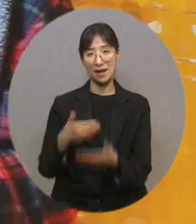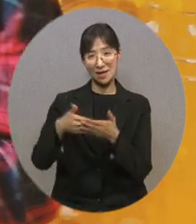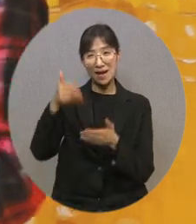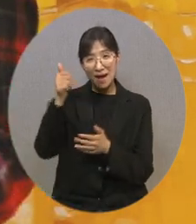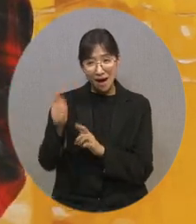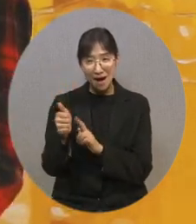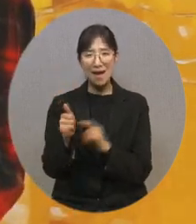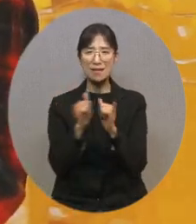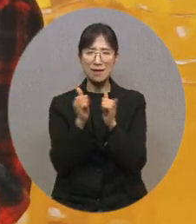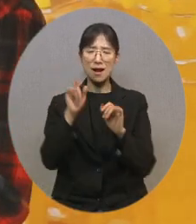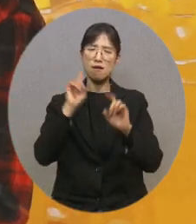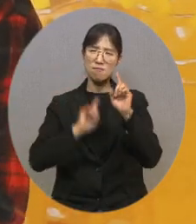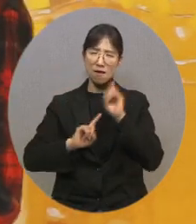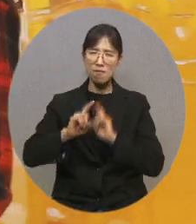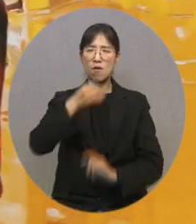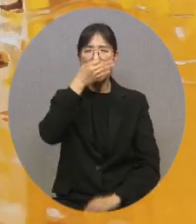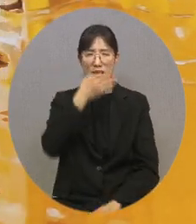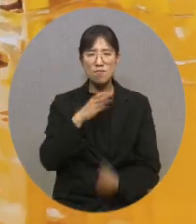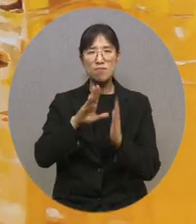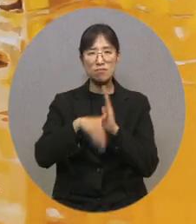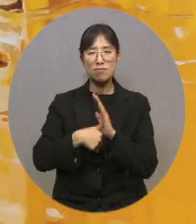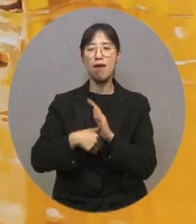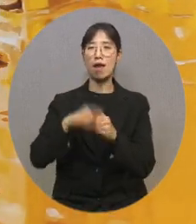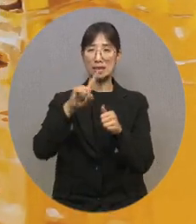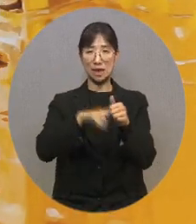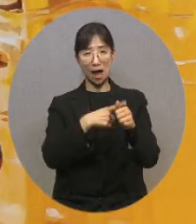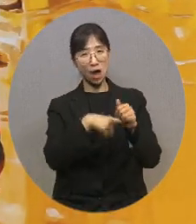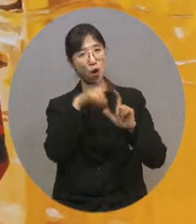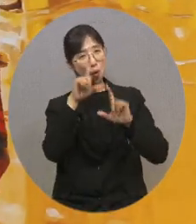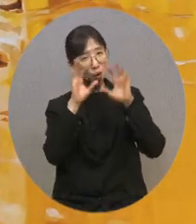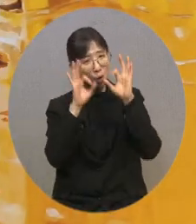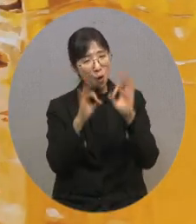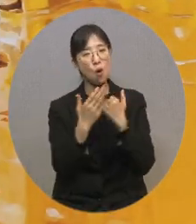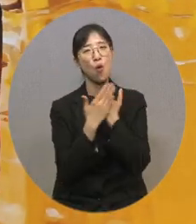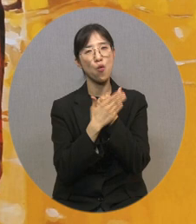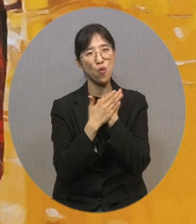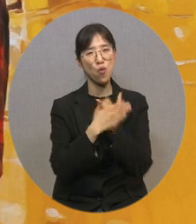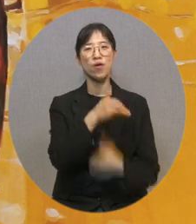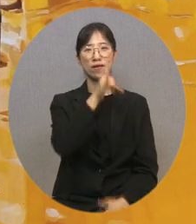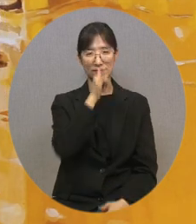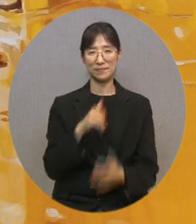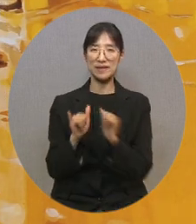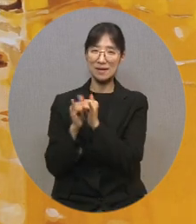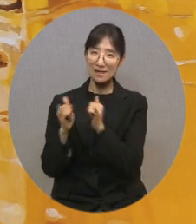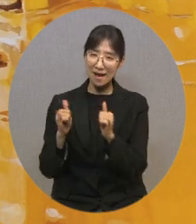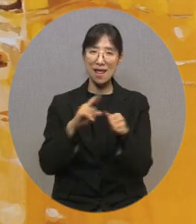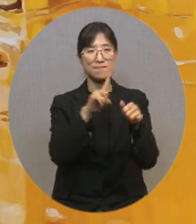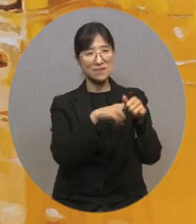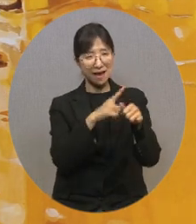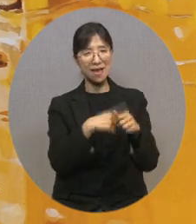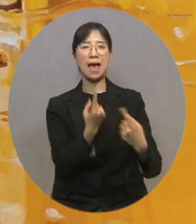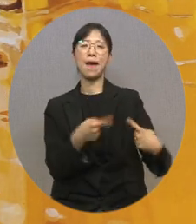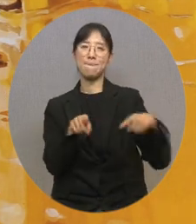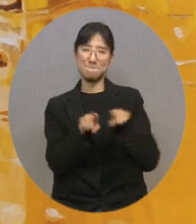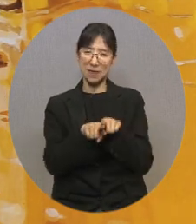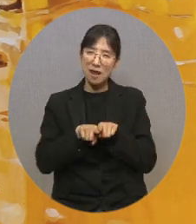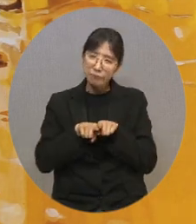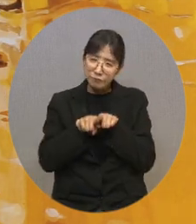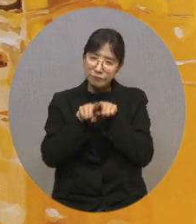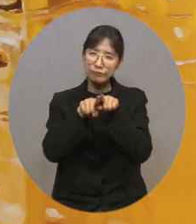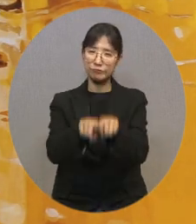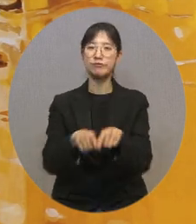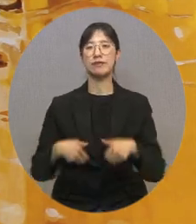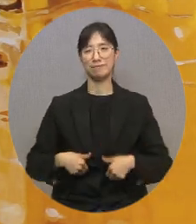작가는 사람이 상처받고 힘들 때 자연에서 위로받는다면서 사람과 자연은 함께 가는